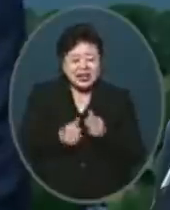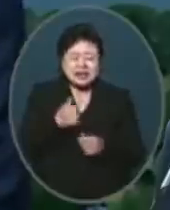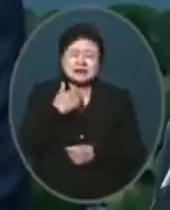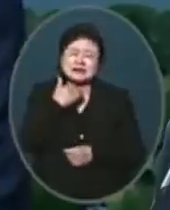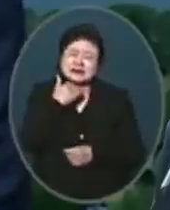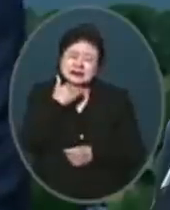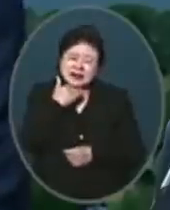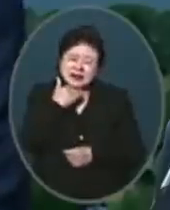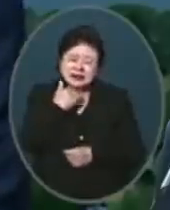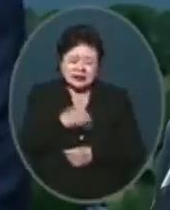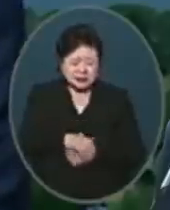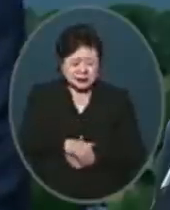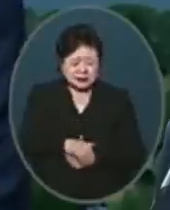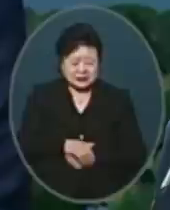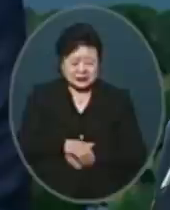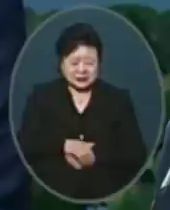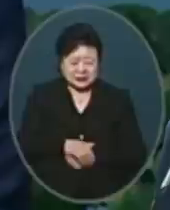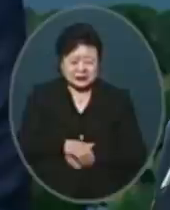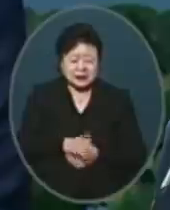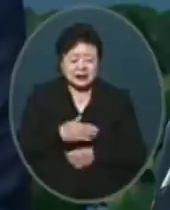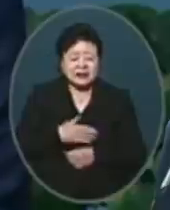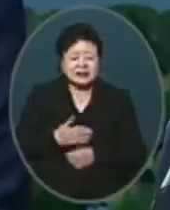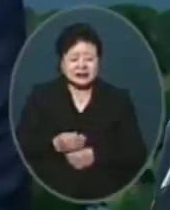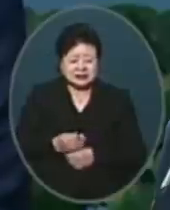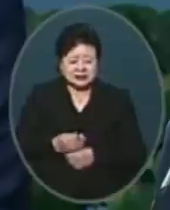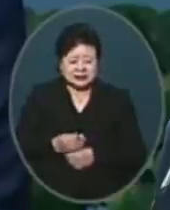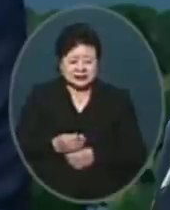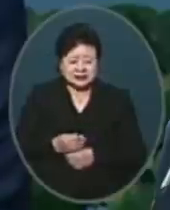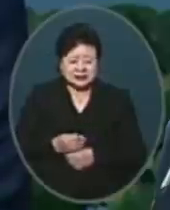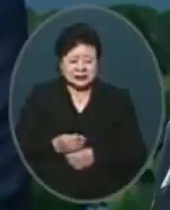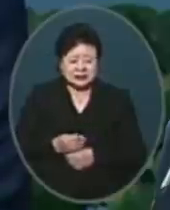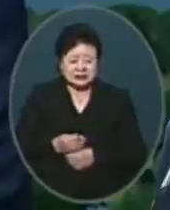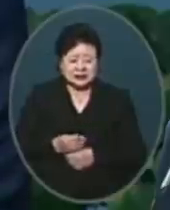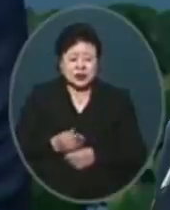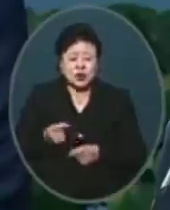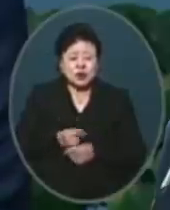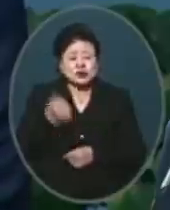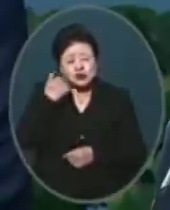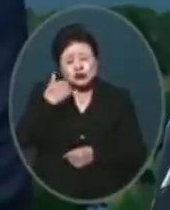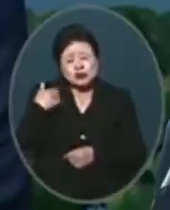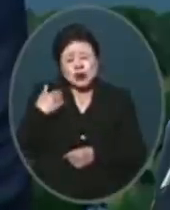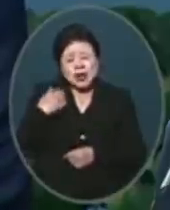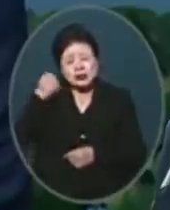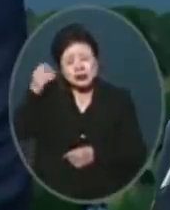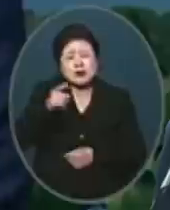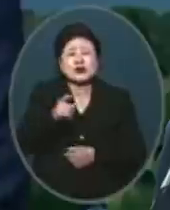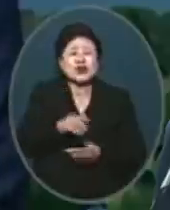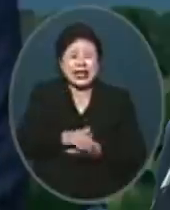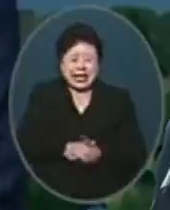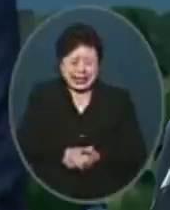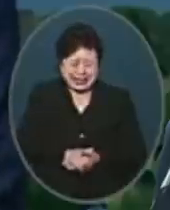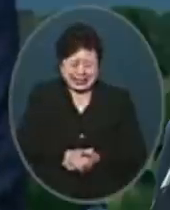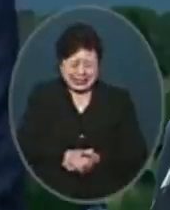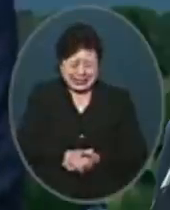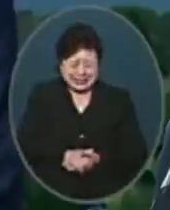하나님 기다리자니까 나중에는 원수가 누군지 모르게 되고 잊어버리게 되는 것입니다.